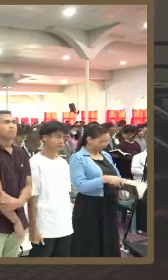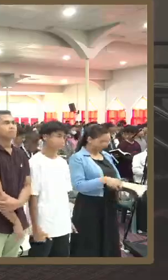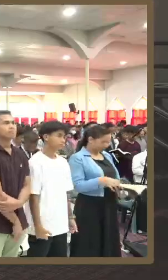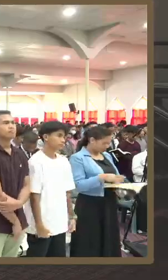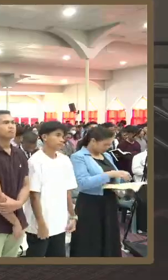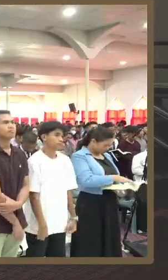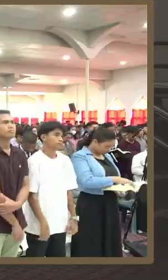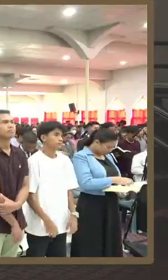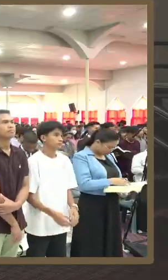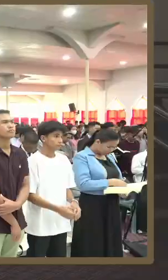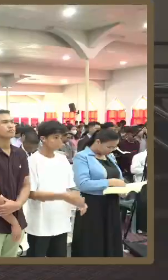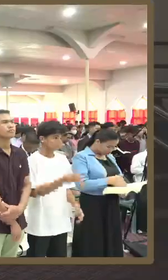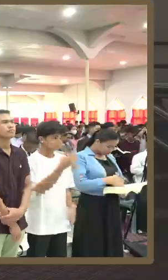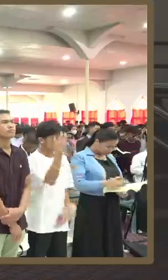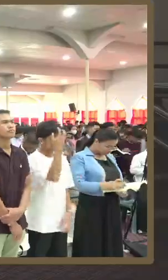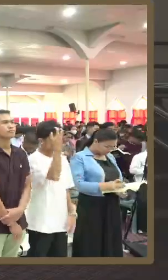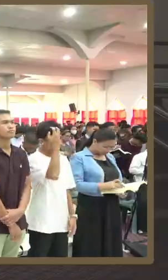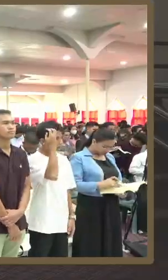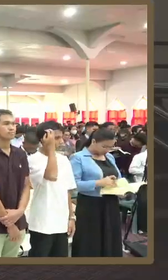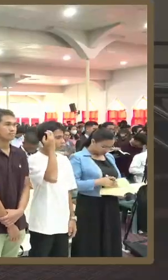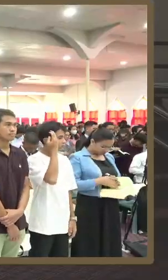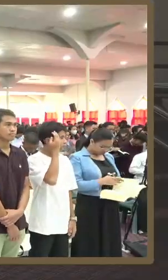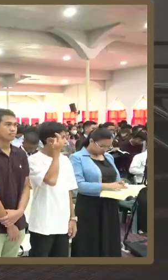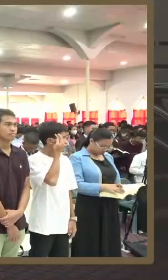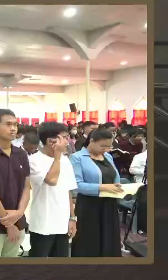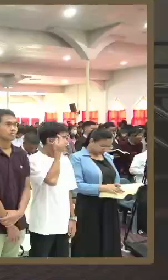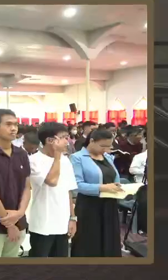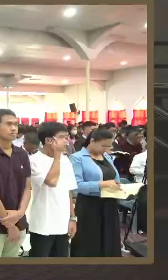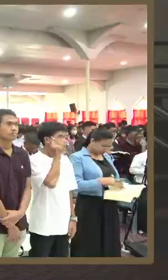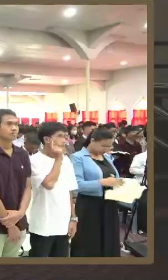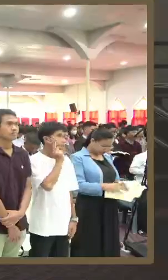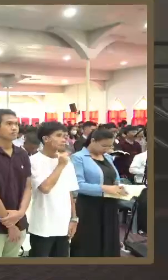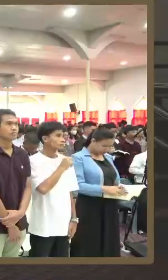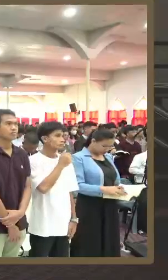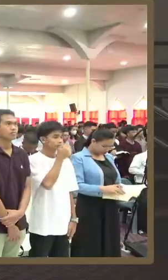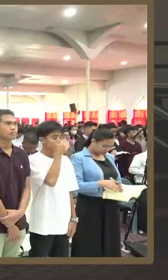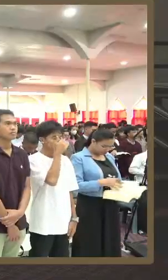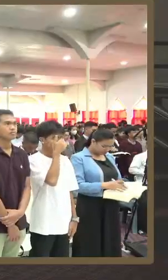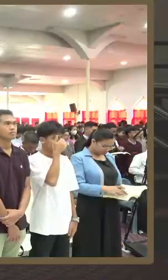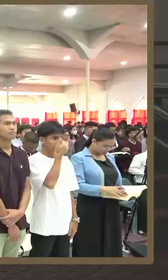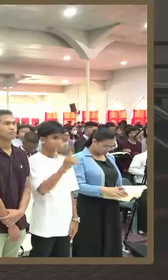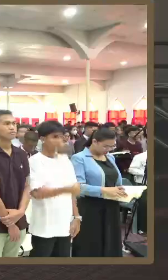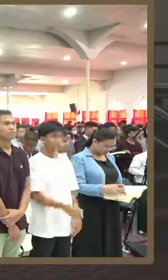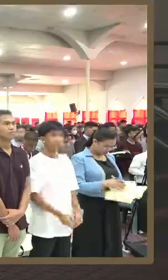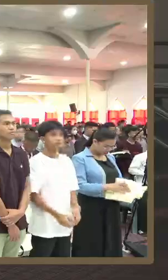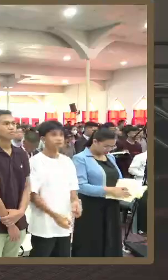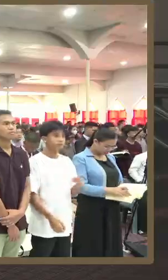16. At babasahin lamang po natin dito, mga kapatid.